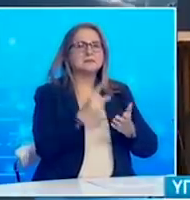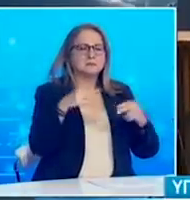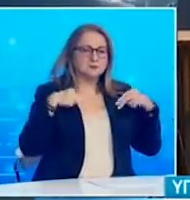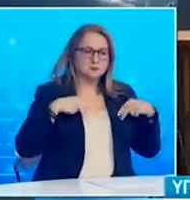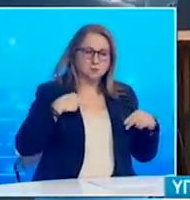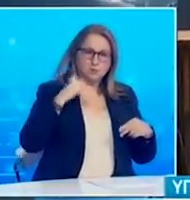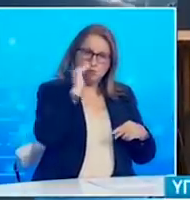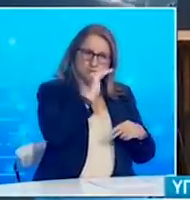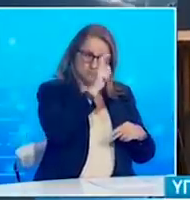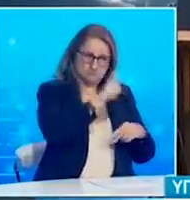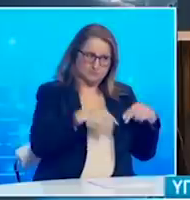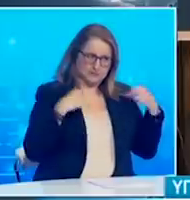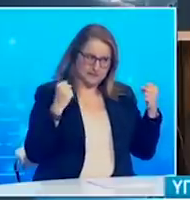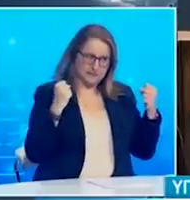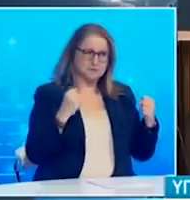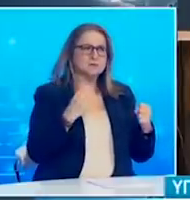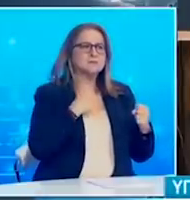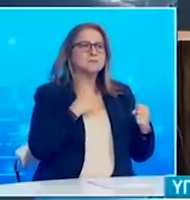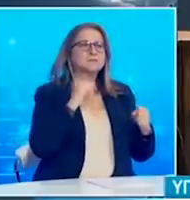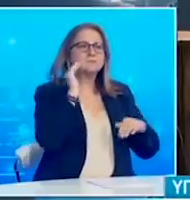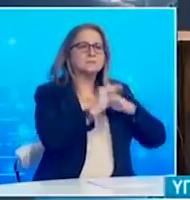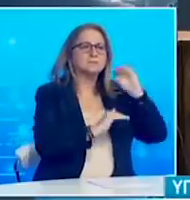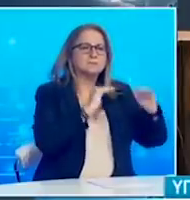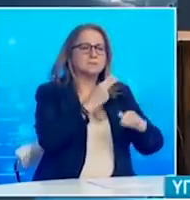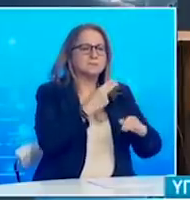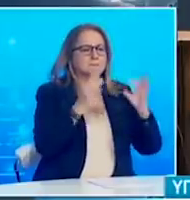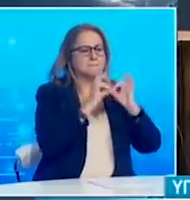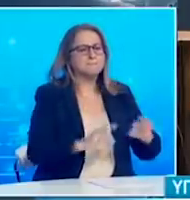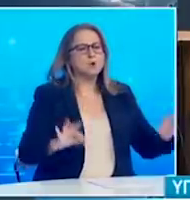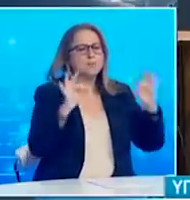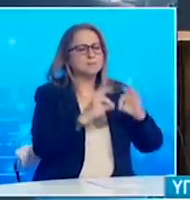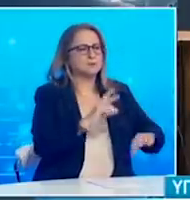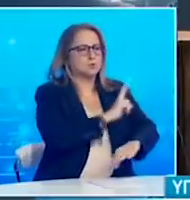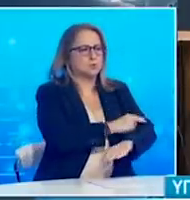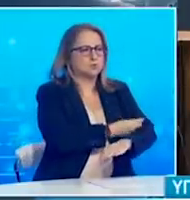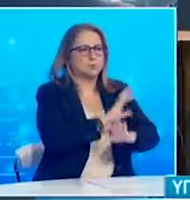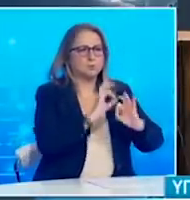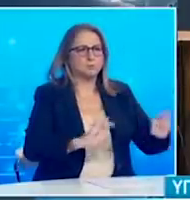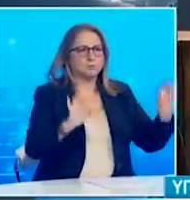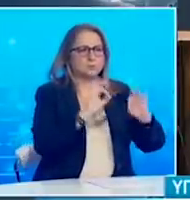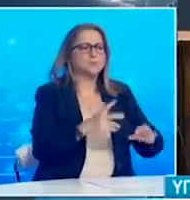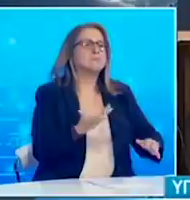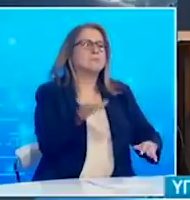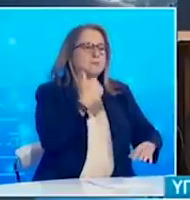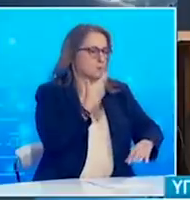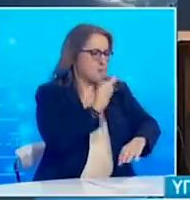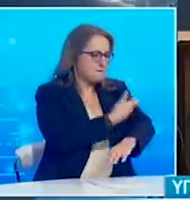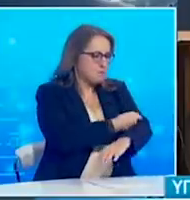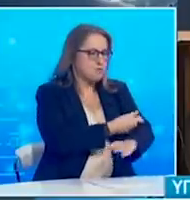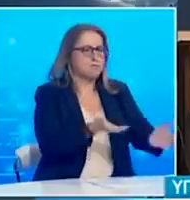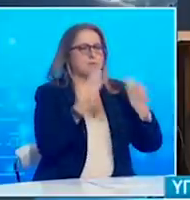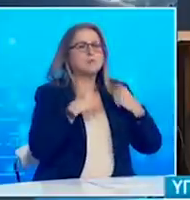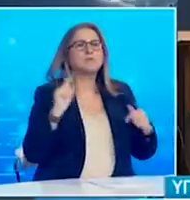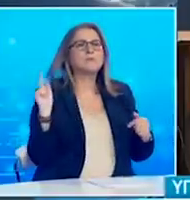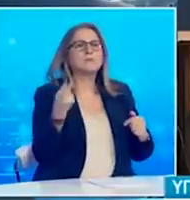κύριο Κοντοζαμάνη. Σας στέλνουν ερωτήματα συνεχώς για την προετοιμασία του ΕΣΥ, επειδή δεν έχουμε ακόμα εμβόλιο και δεν έχουμε και την απόλυτη θεραπεία για το